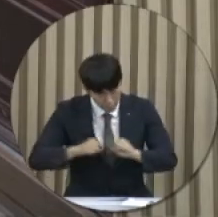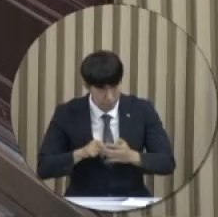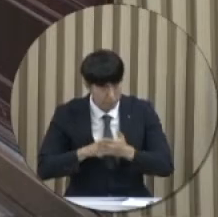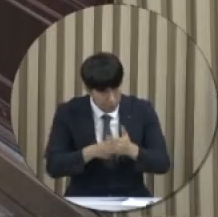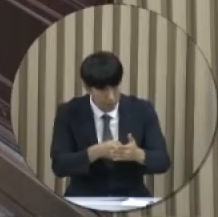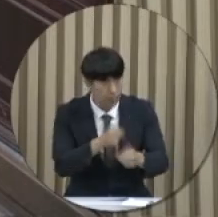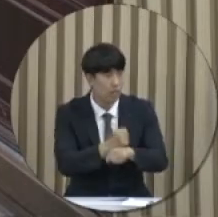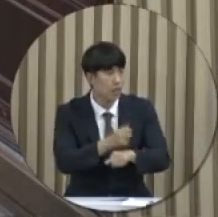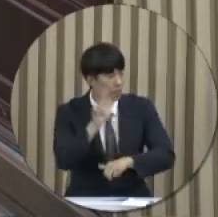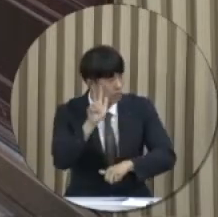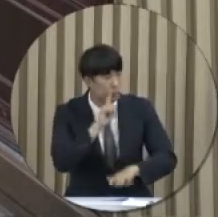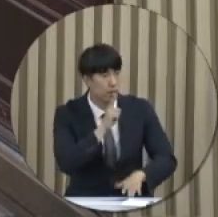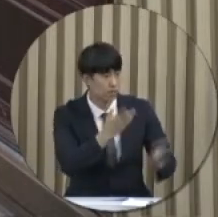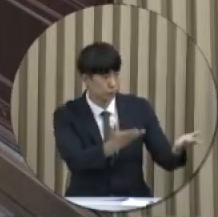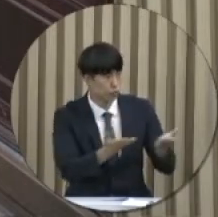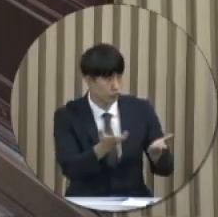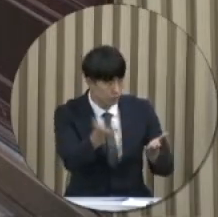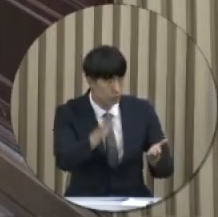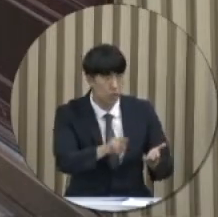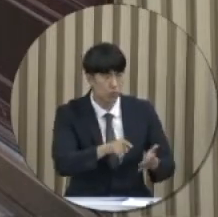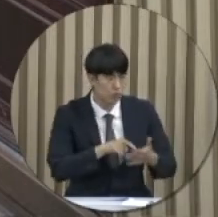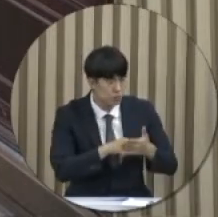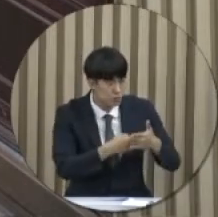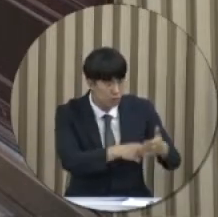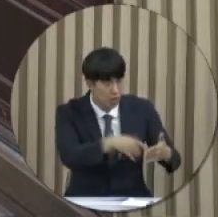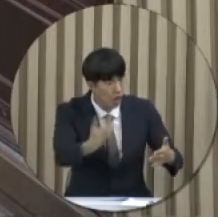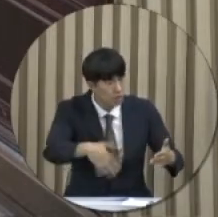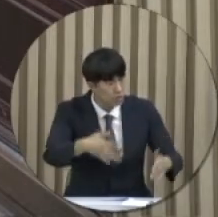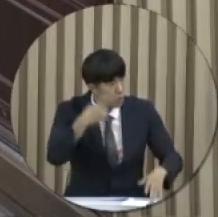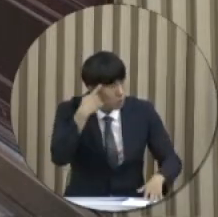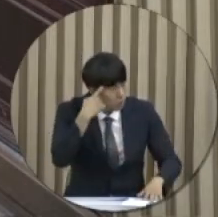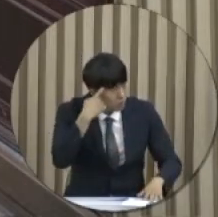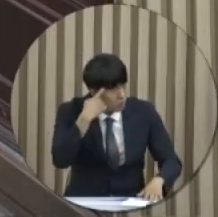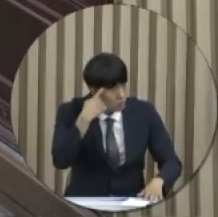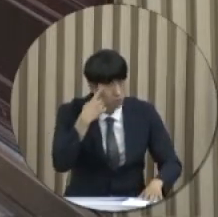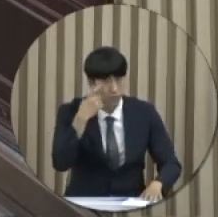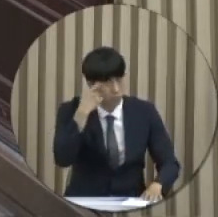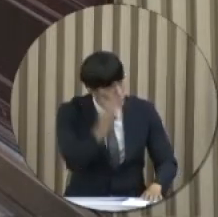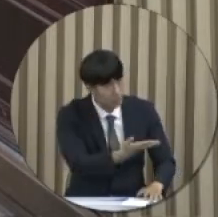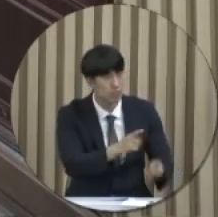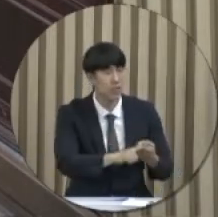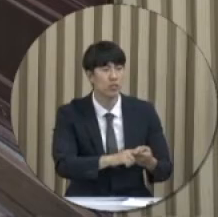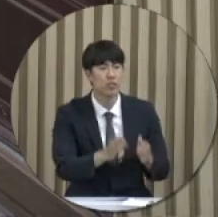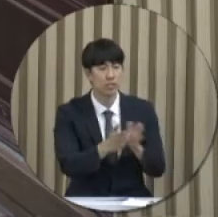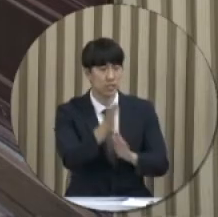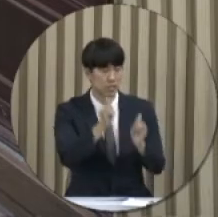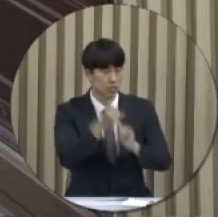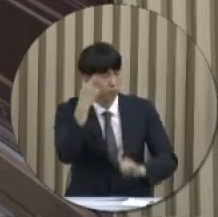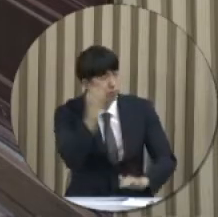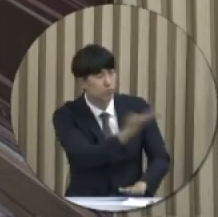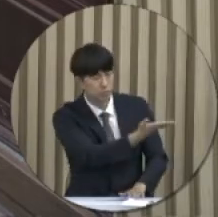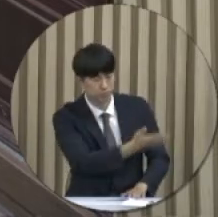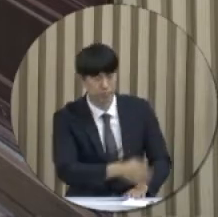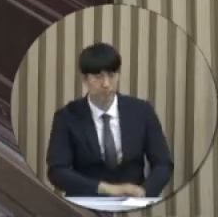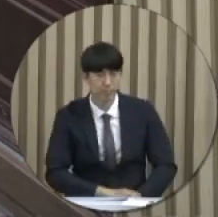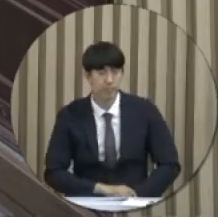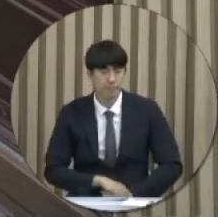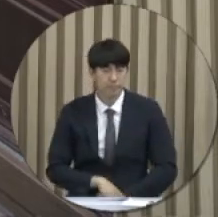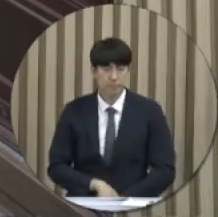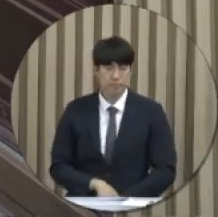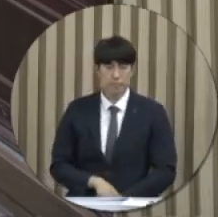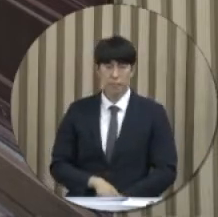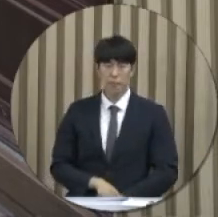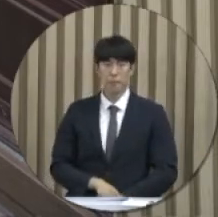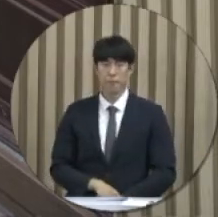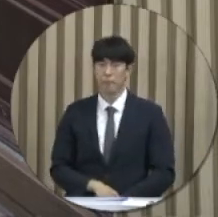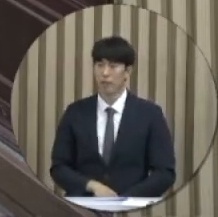해주셨는데, 이게 왜 진행이 되지 않았는지에 대한 부분을 우리 시민분들께서 또 묻고 있습니다. 답변을 좀 간략하게